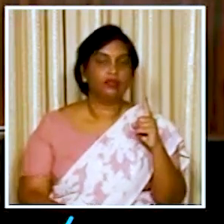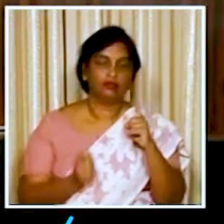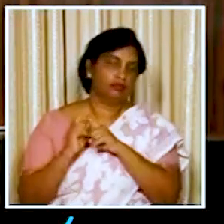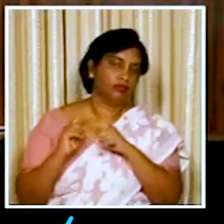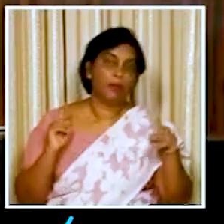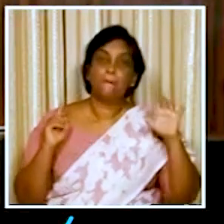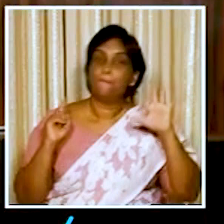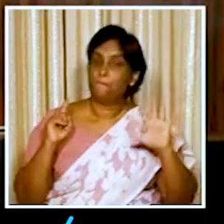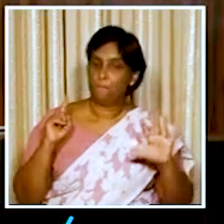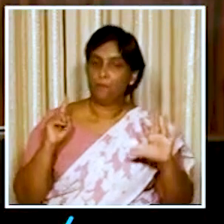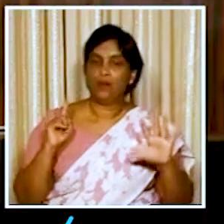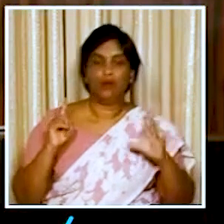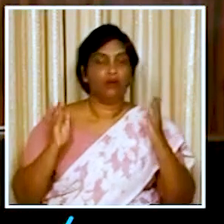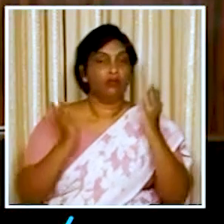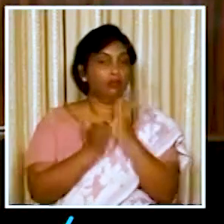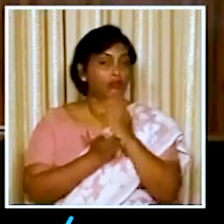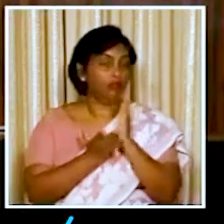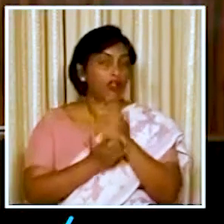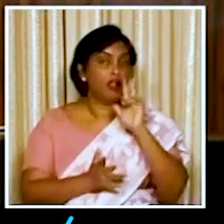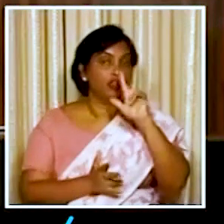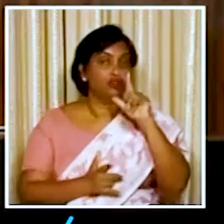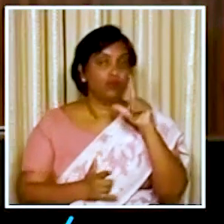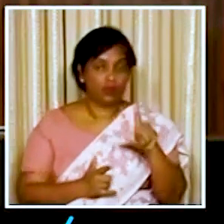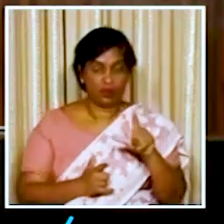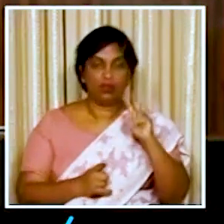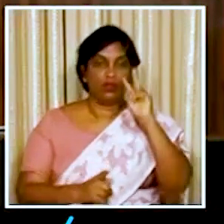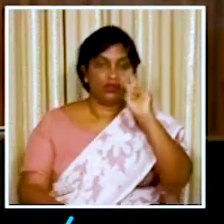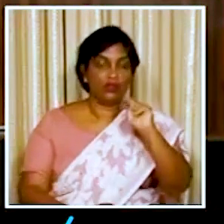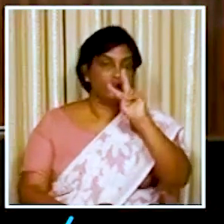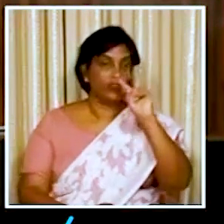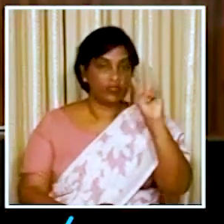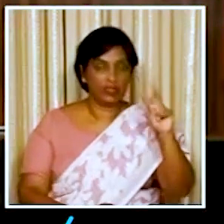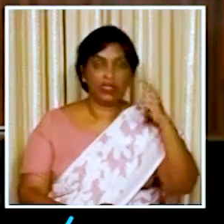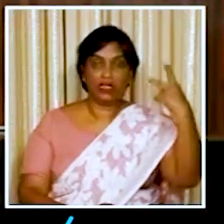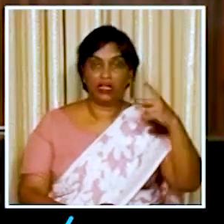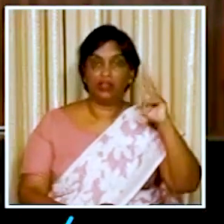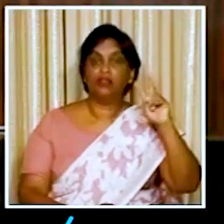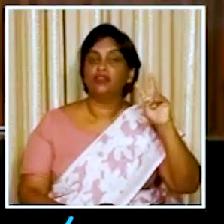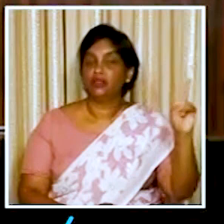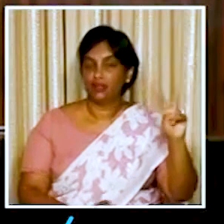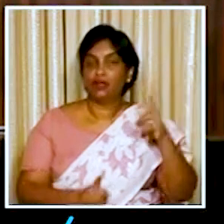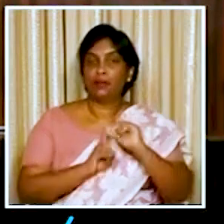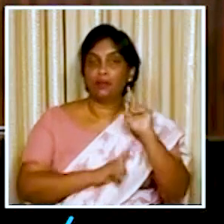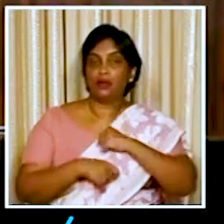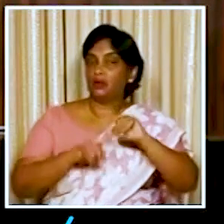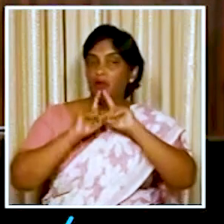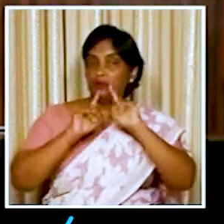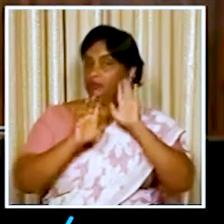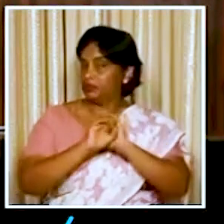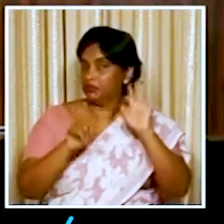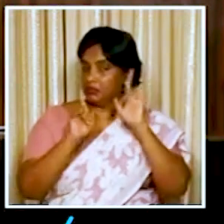2/1 සහ 5 දක්වා පෙළු මසූ 7ක් 20/22/2/23 දින මාවිසින් මෙම ගරු සභාවට කරන ලද නිවේදනයේ